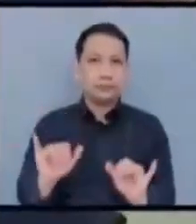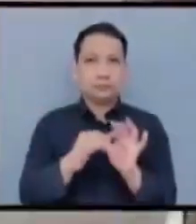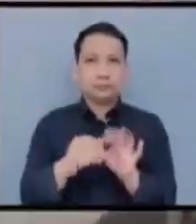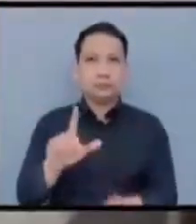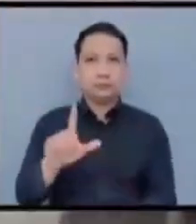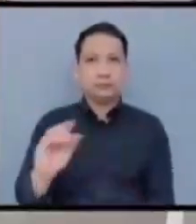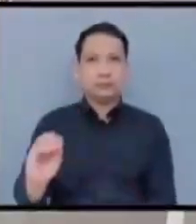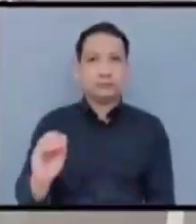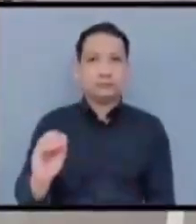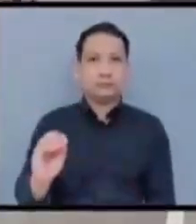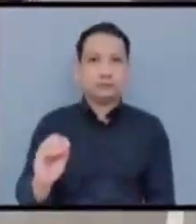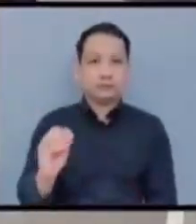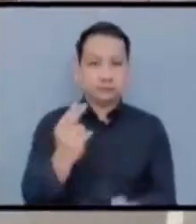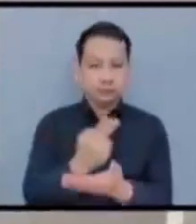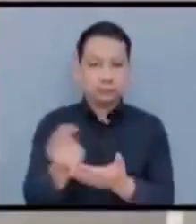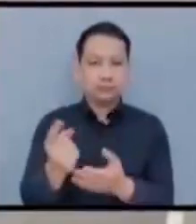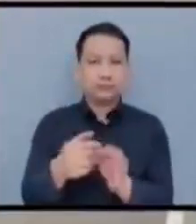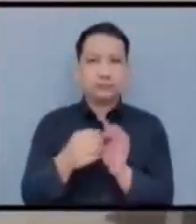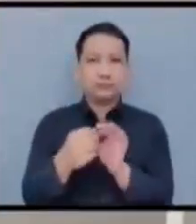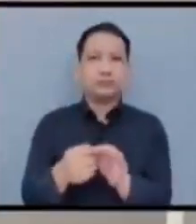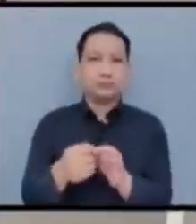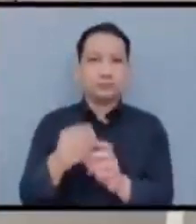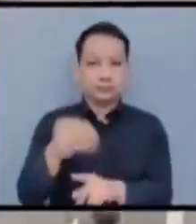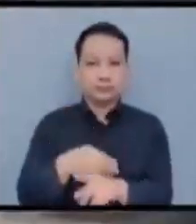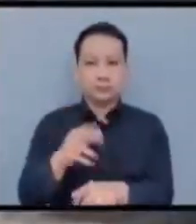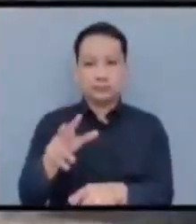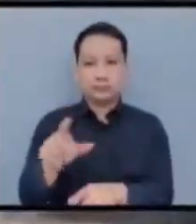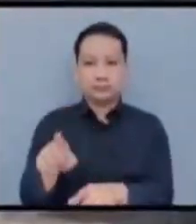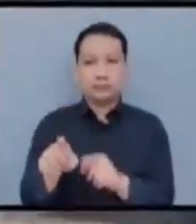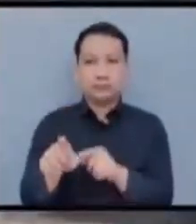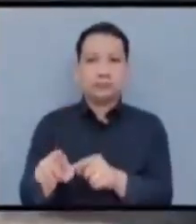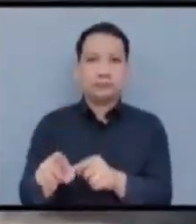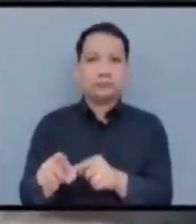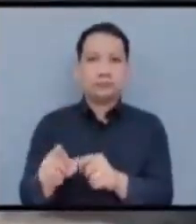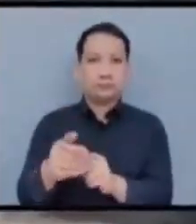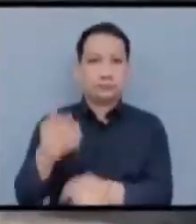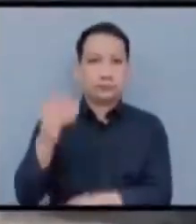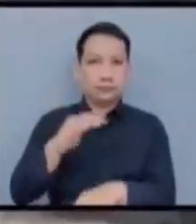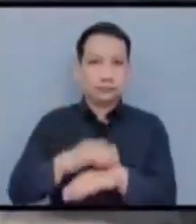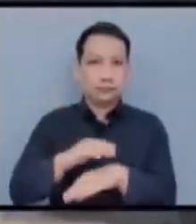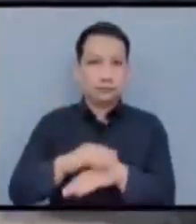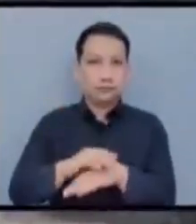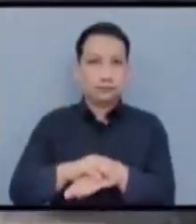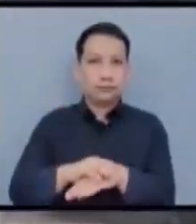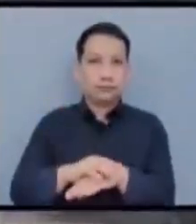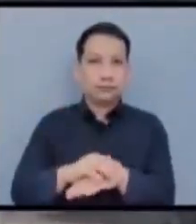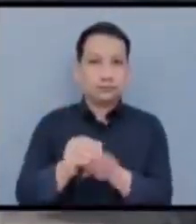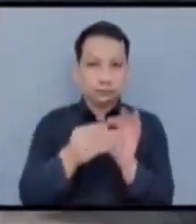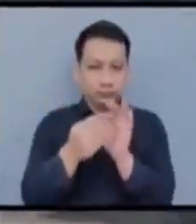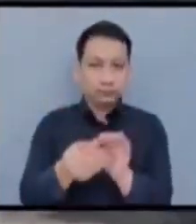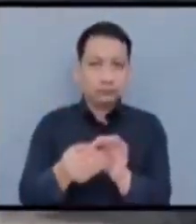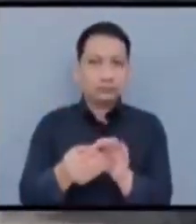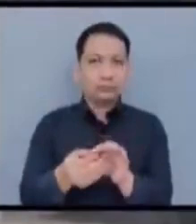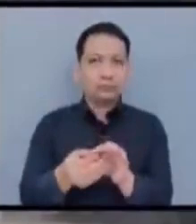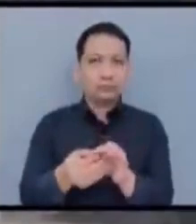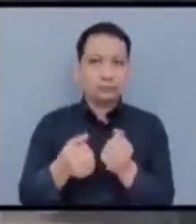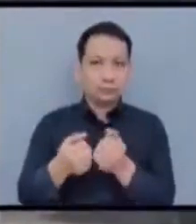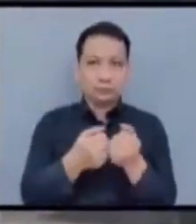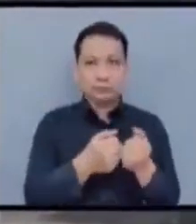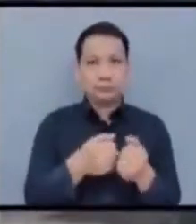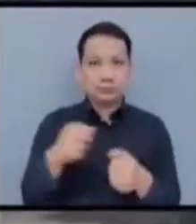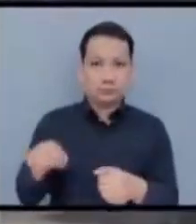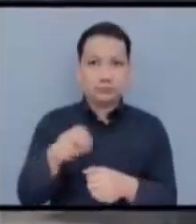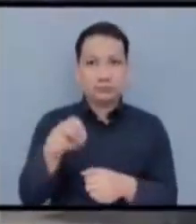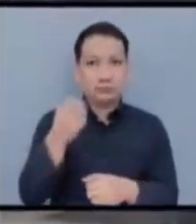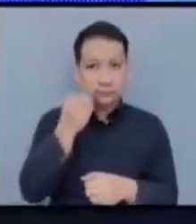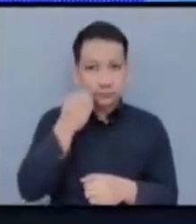Semana Santa. Simula March 31, heightened alert na ang kanilang tanggapan para umalalay sa mga bibiyahe pauwi sa